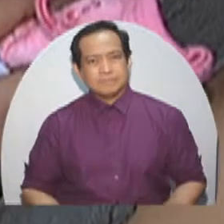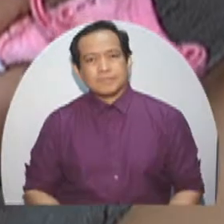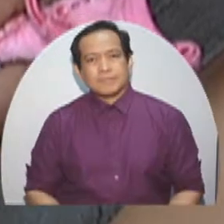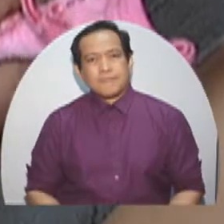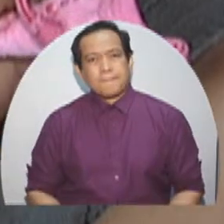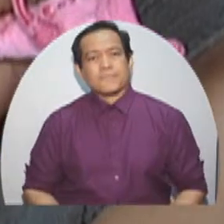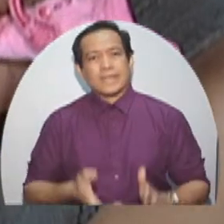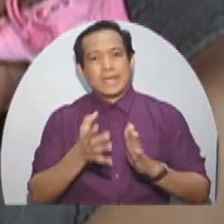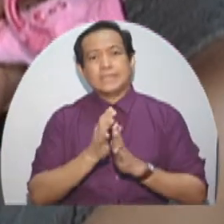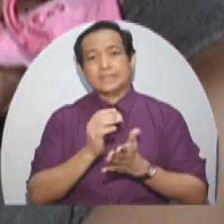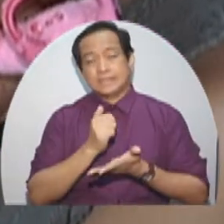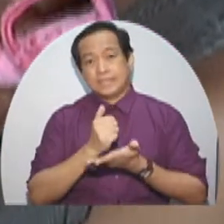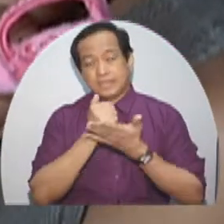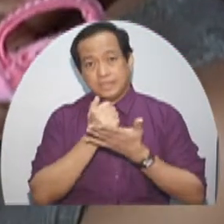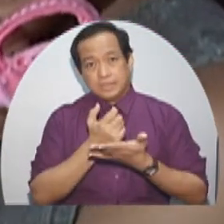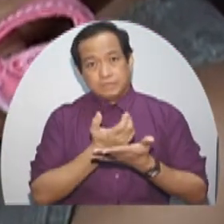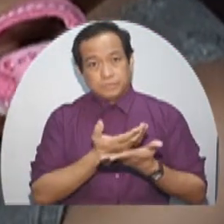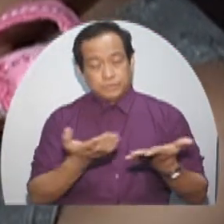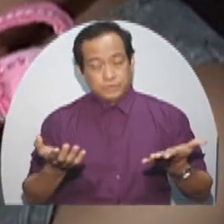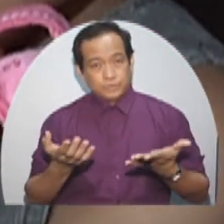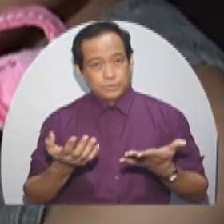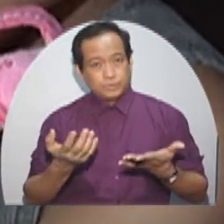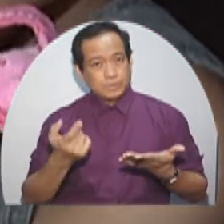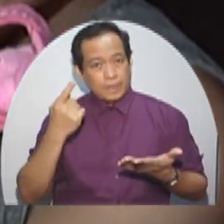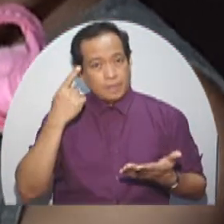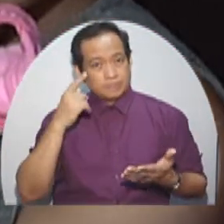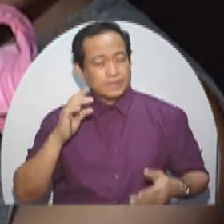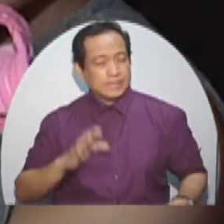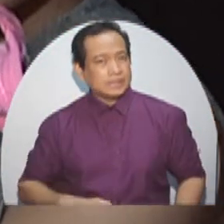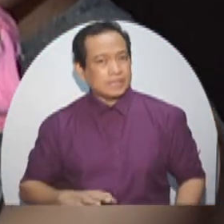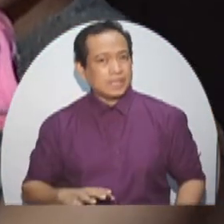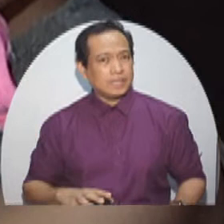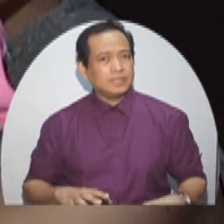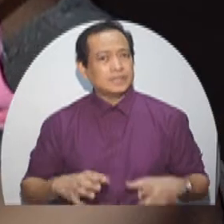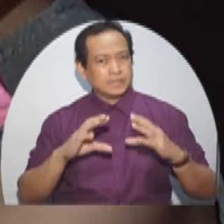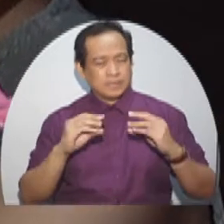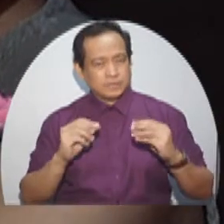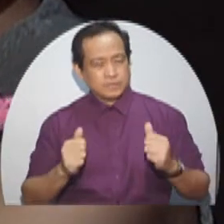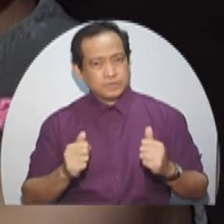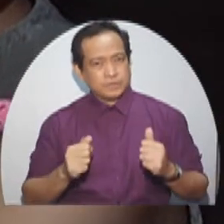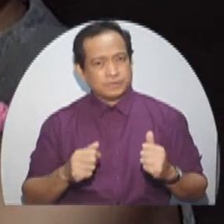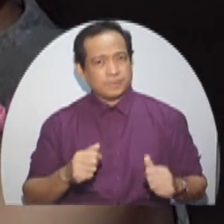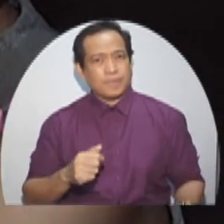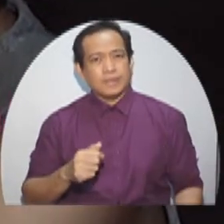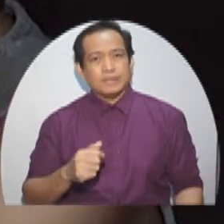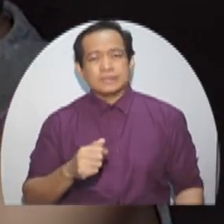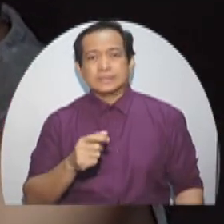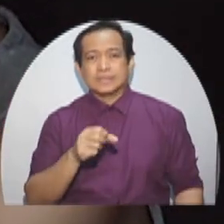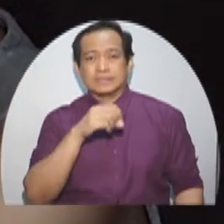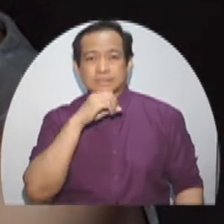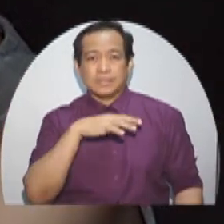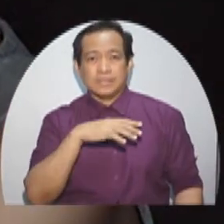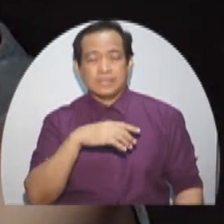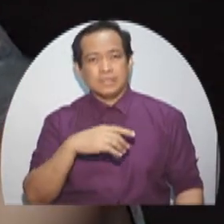construction. Kumakatok sila sa inyong mga kalooban para maipagamot si Aniya.